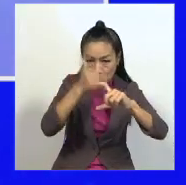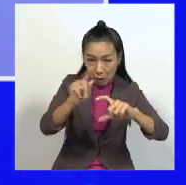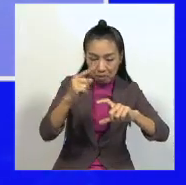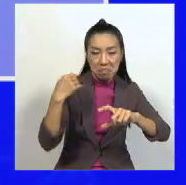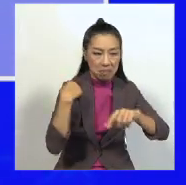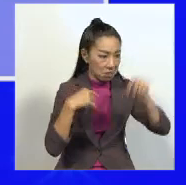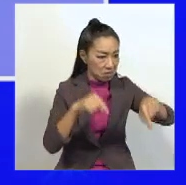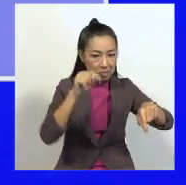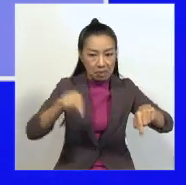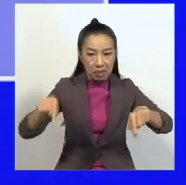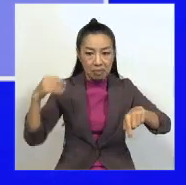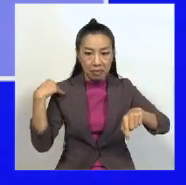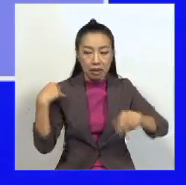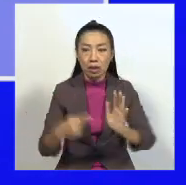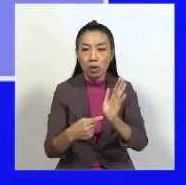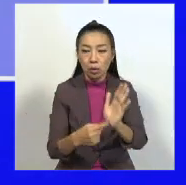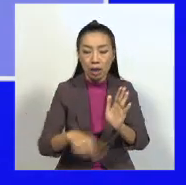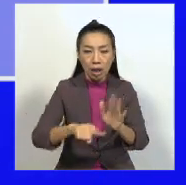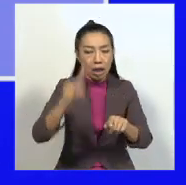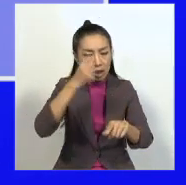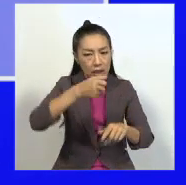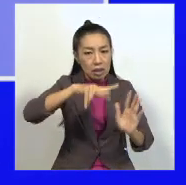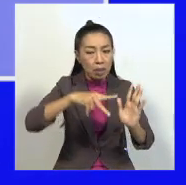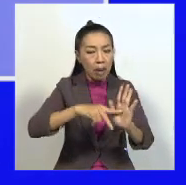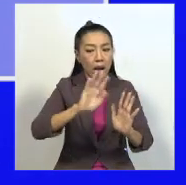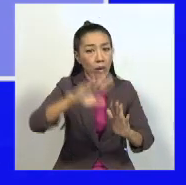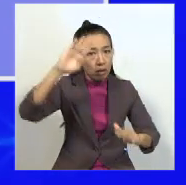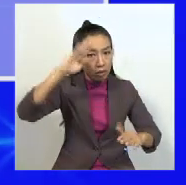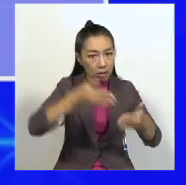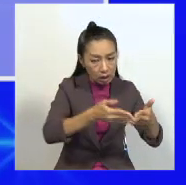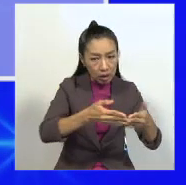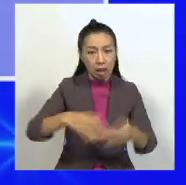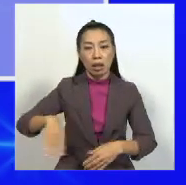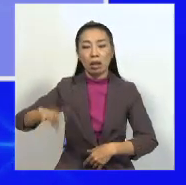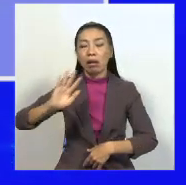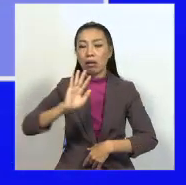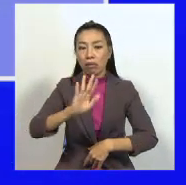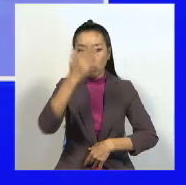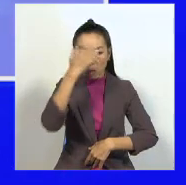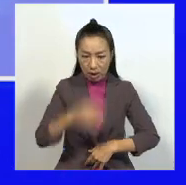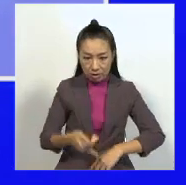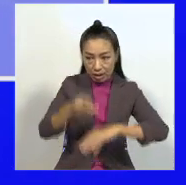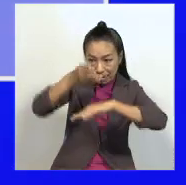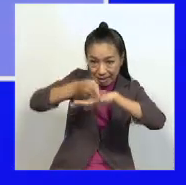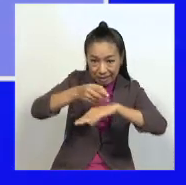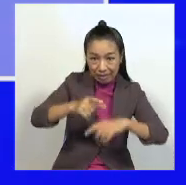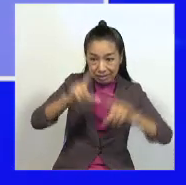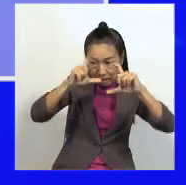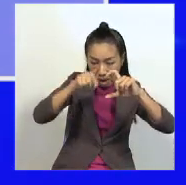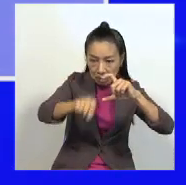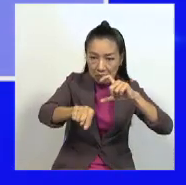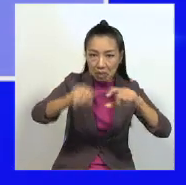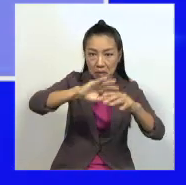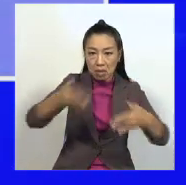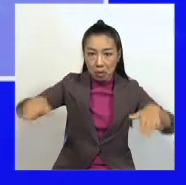ำคัญอย่างราชนาวิกสภากองทัพเรือซึ่งจะได้ภาพที่มีพระบรมมหาราชวังเป็นฉากหลังแต่ในวัน